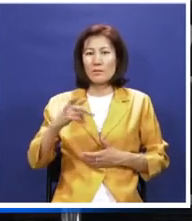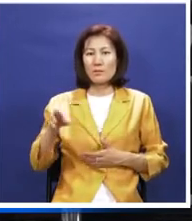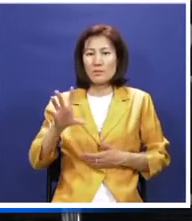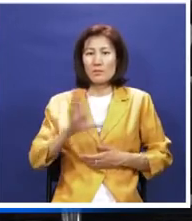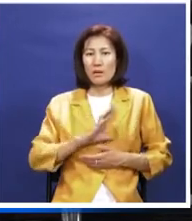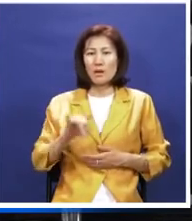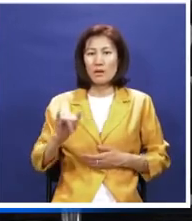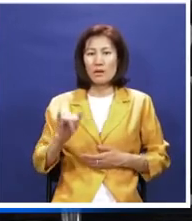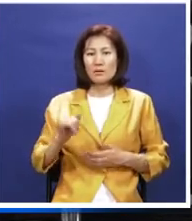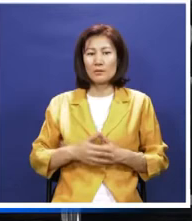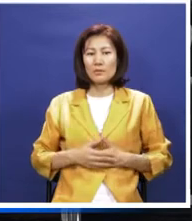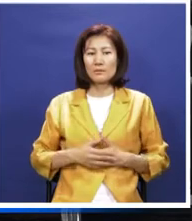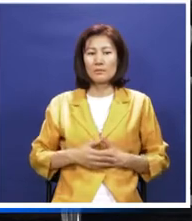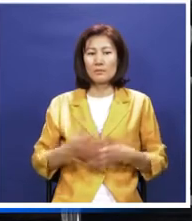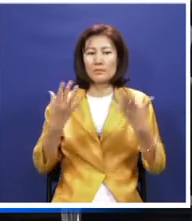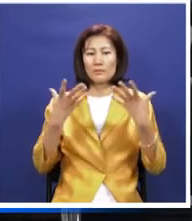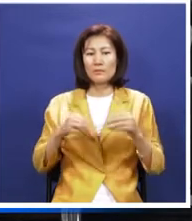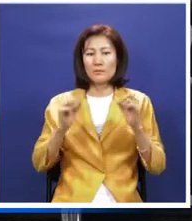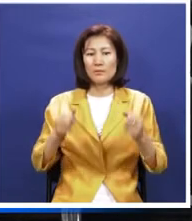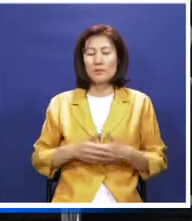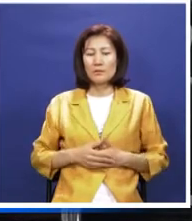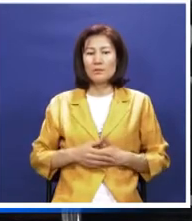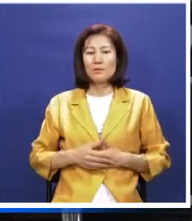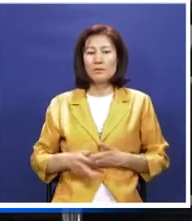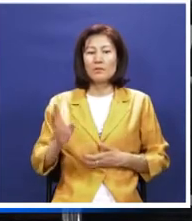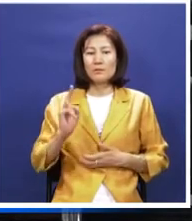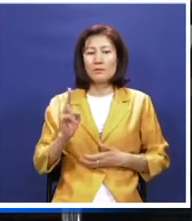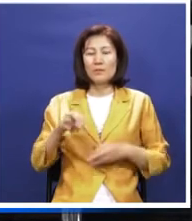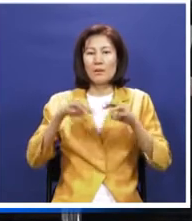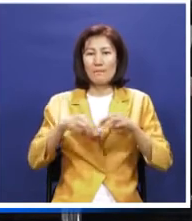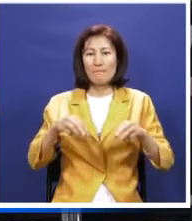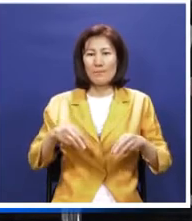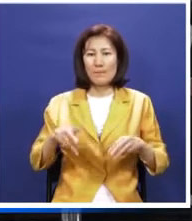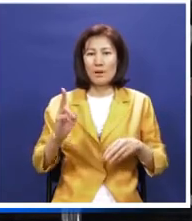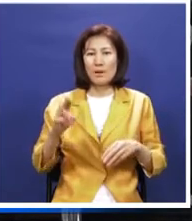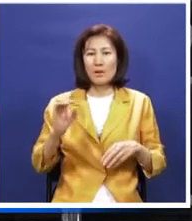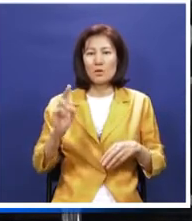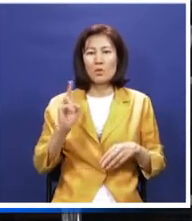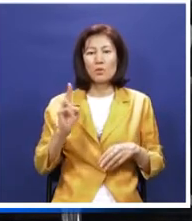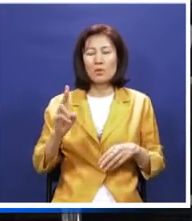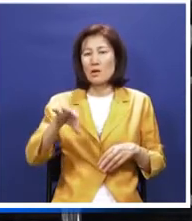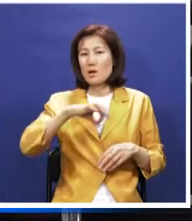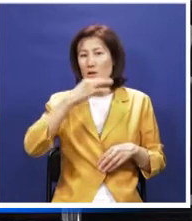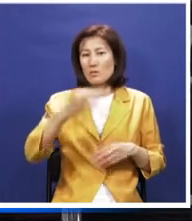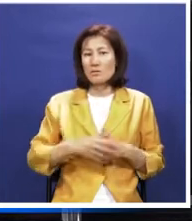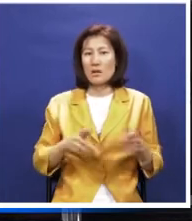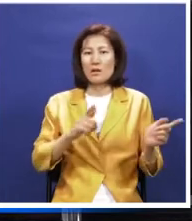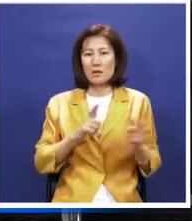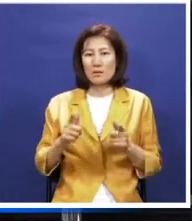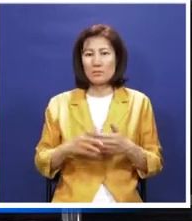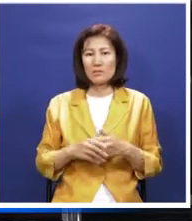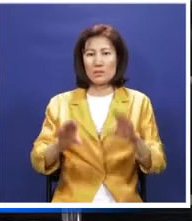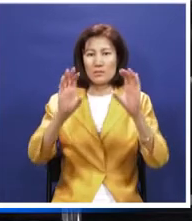когда кому сколько платить денег, все прописано в законе. Приказ министра. То есть сейчас уже не надо, просто надо выполнять закон и все. Мы по